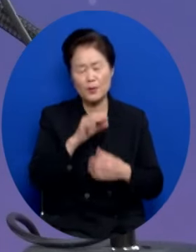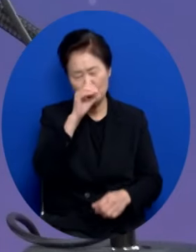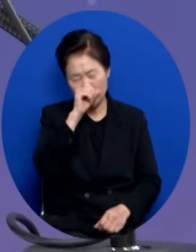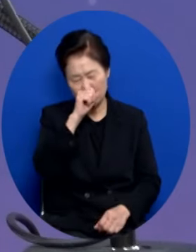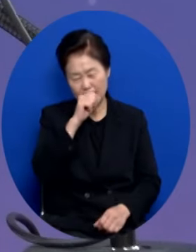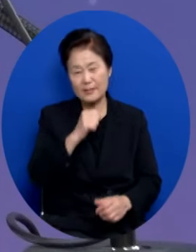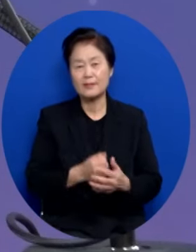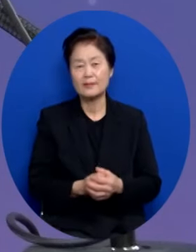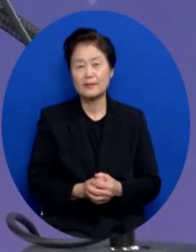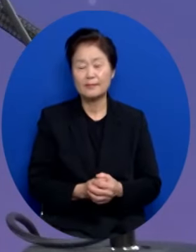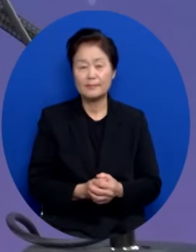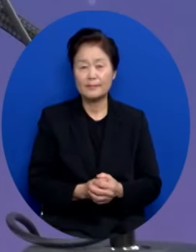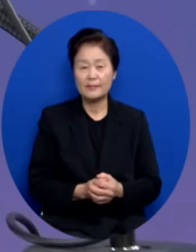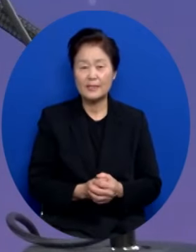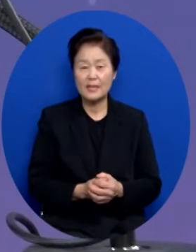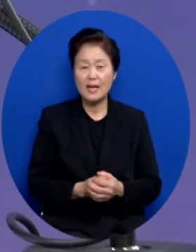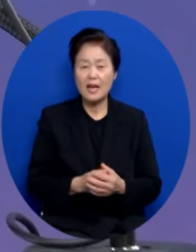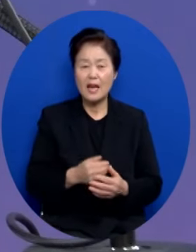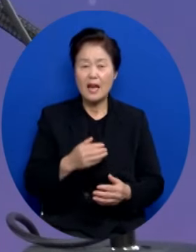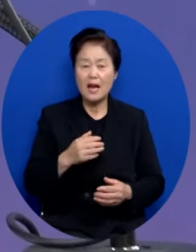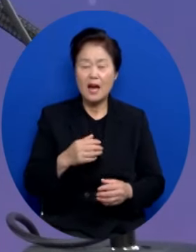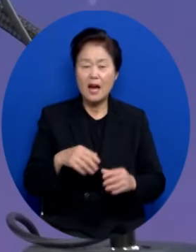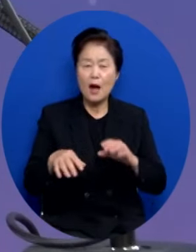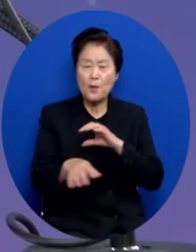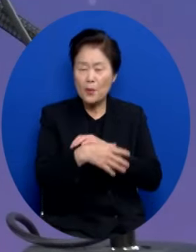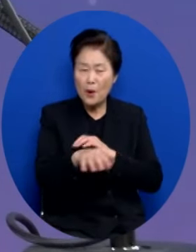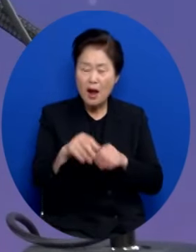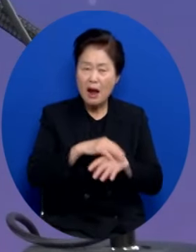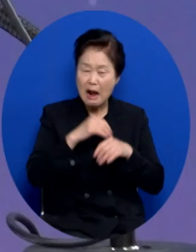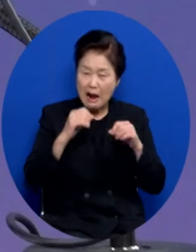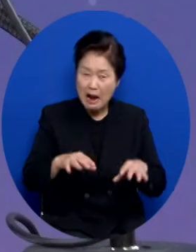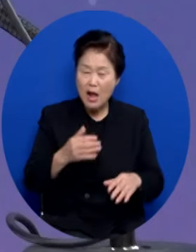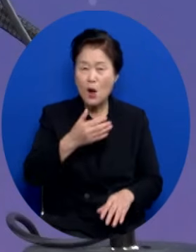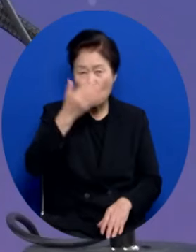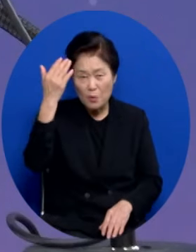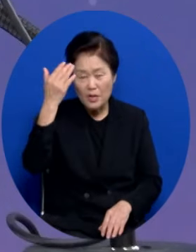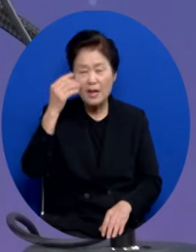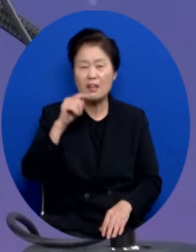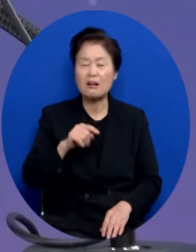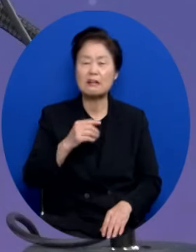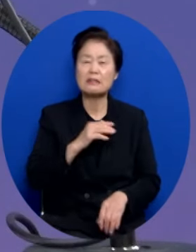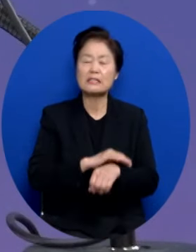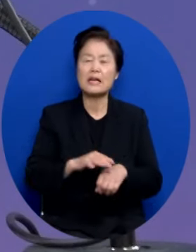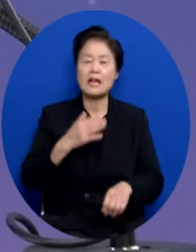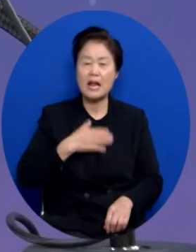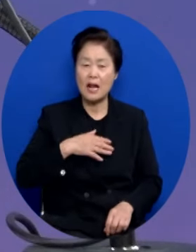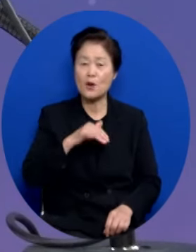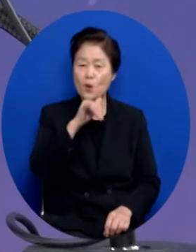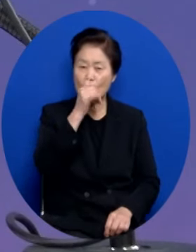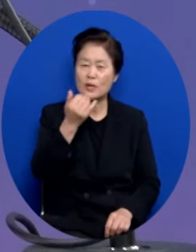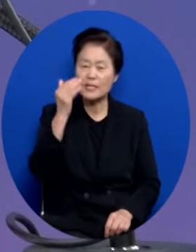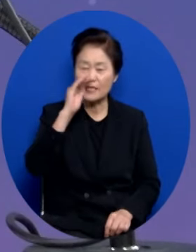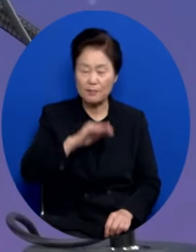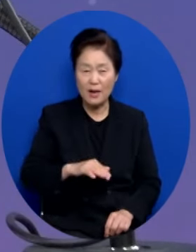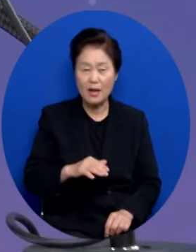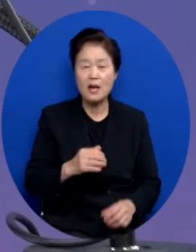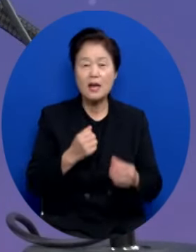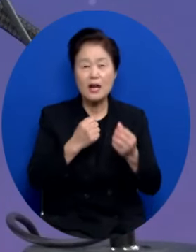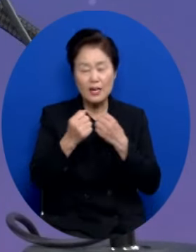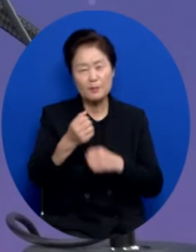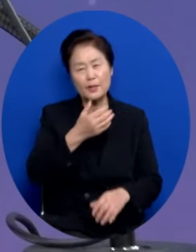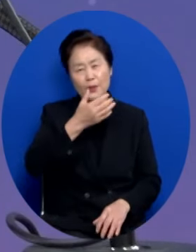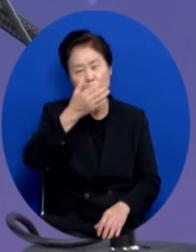좋겠습니다. 허황된 꿈이라는 것을 잘 알고 있지만